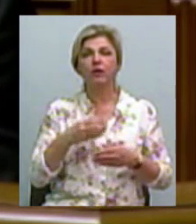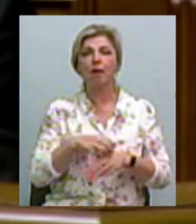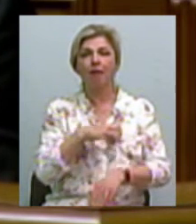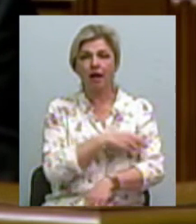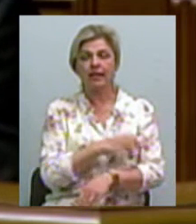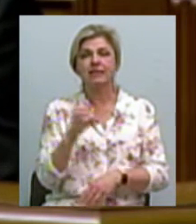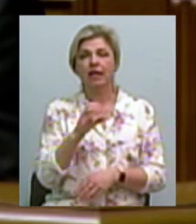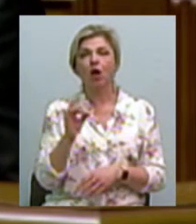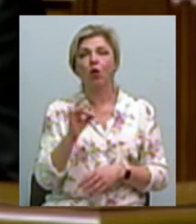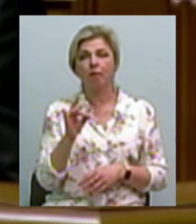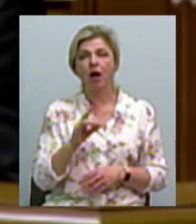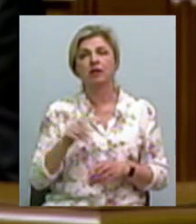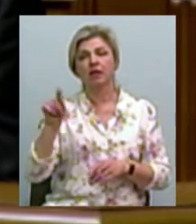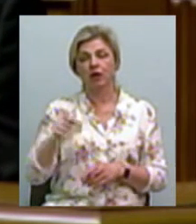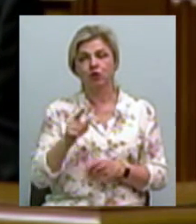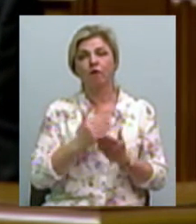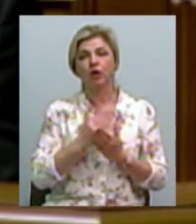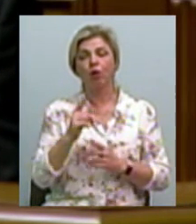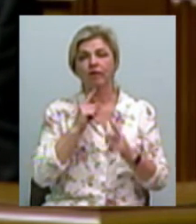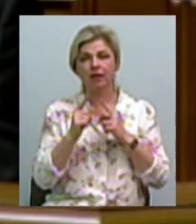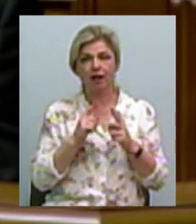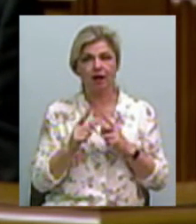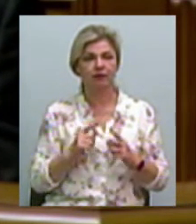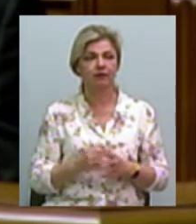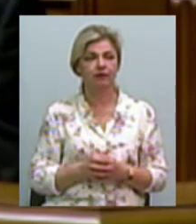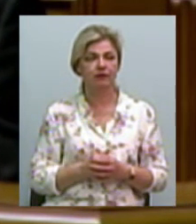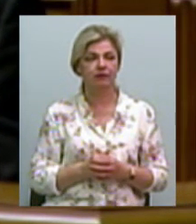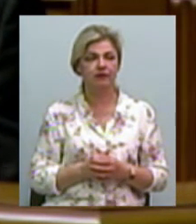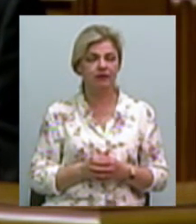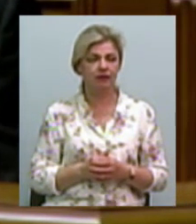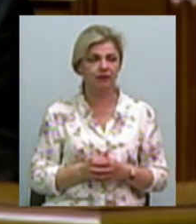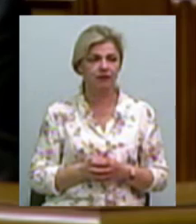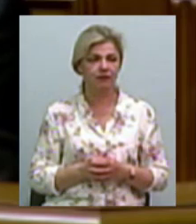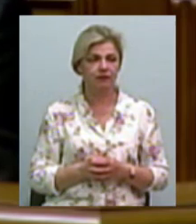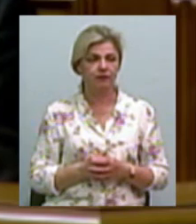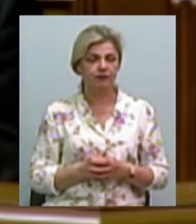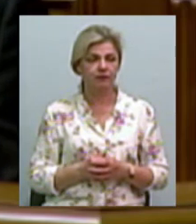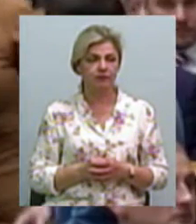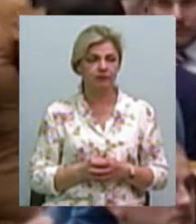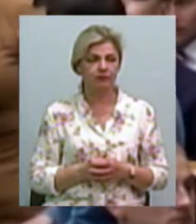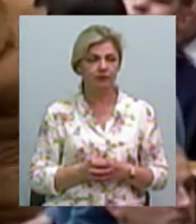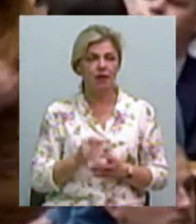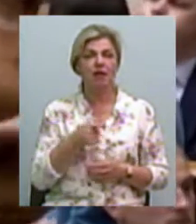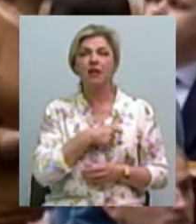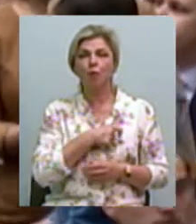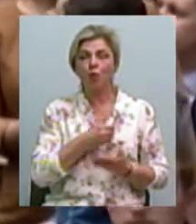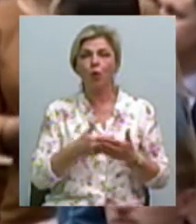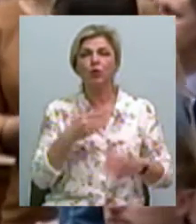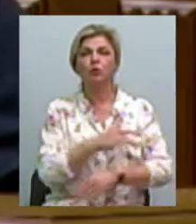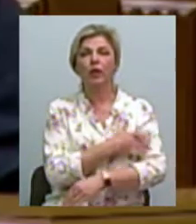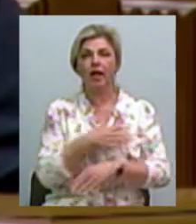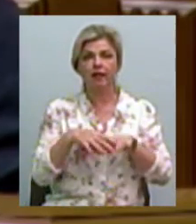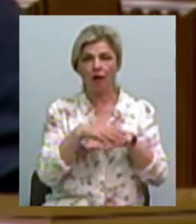Рахманін вимагав, щоб до Верховної Ради прийшов Володимир Зеленський і пояснив свої наміри. А депутат від «Слуги народу»